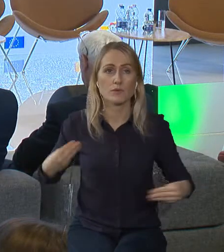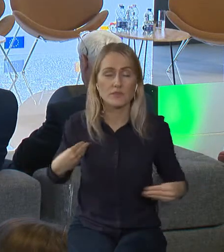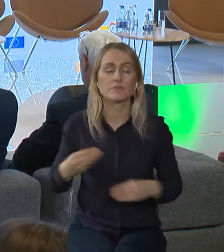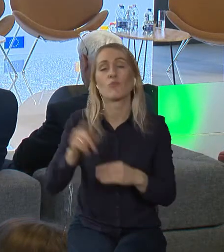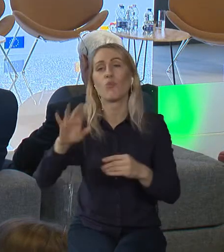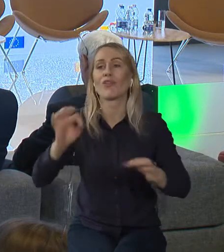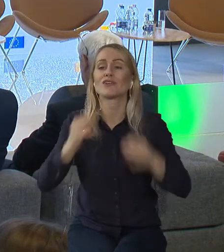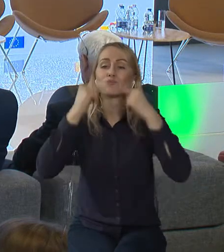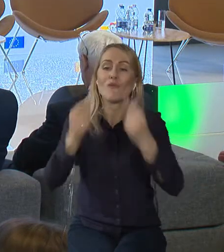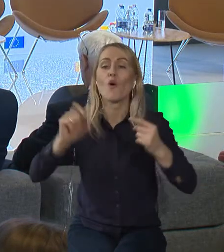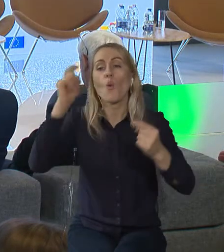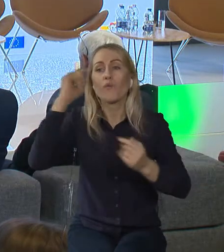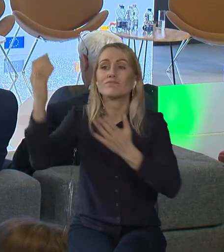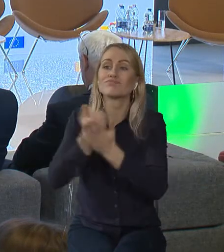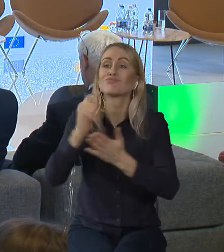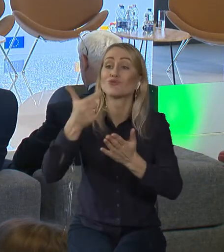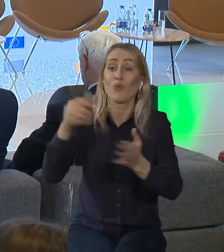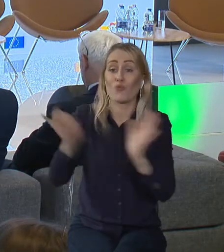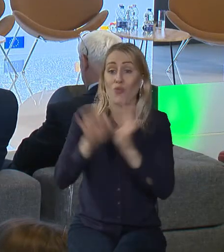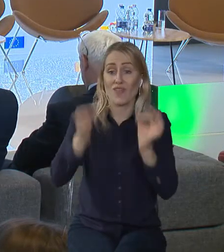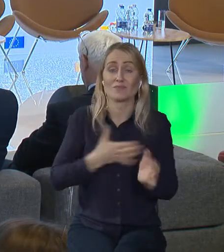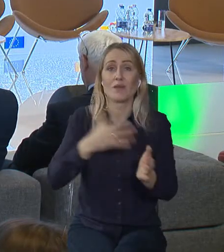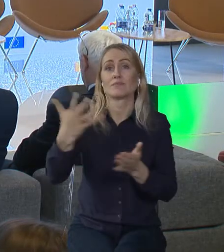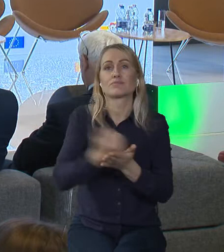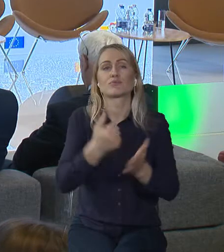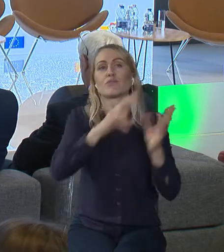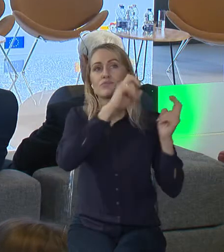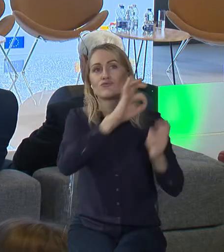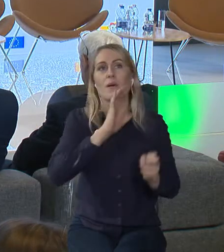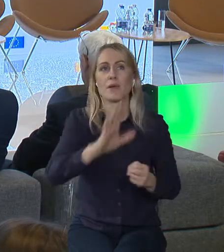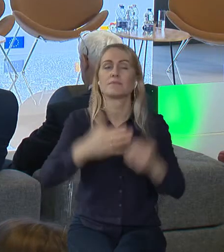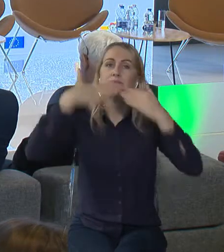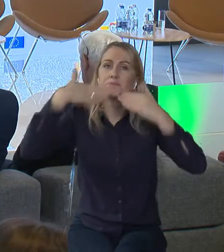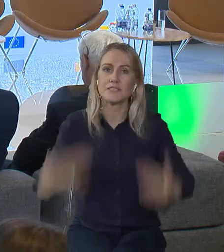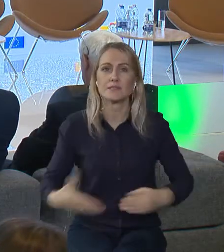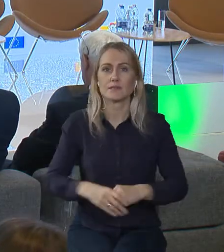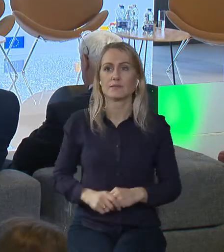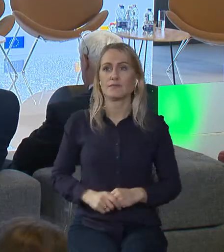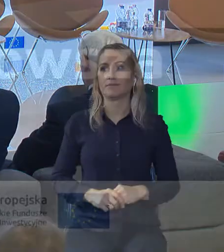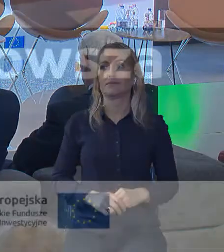wszystko to, co jest, to bazujemy na badaniach i na populacji amerykańskiej. Dziękuję jeszcze.